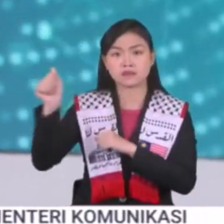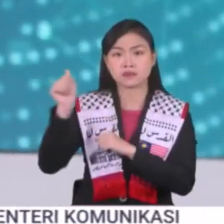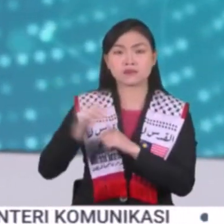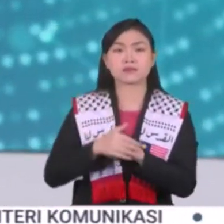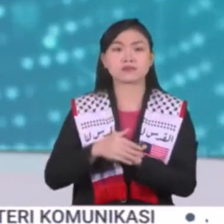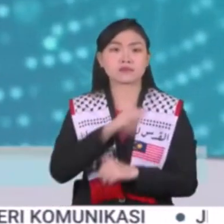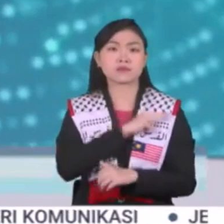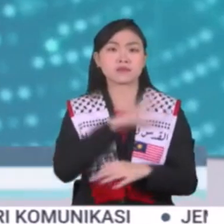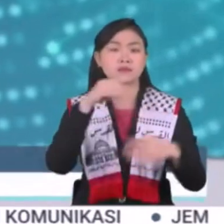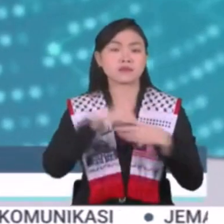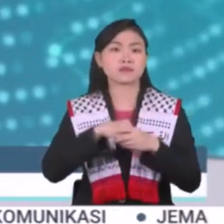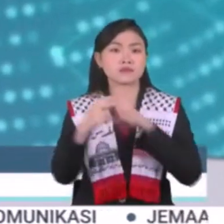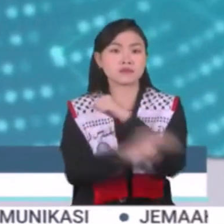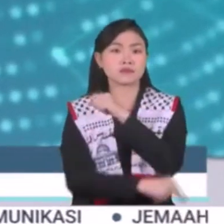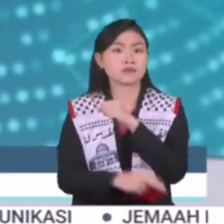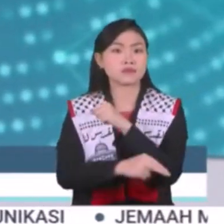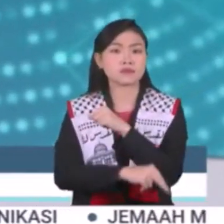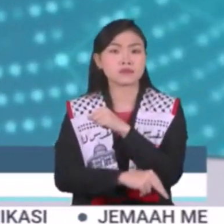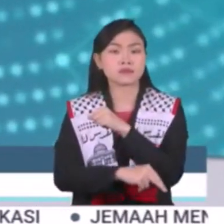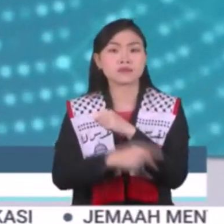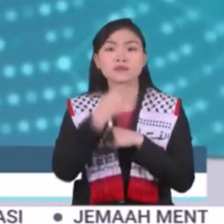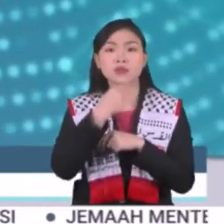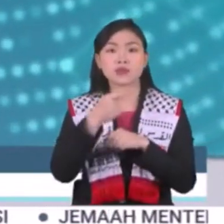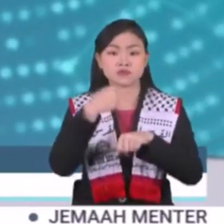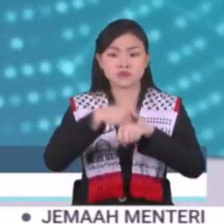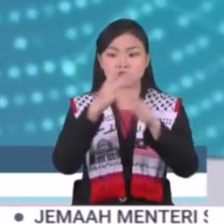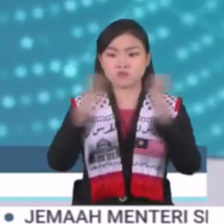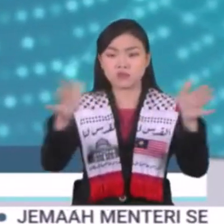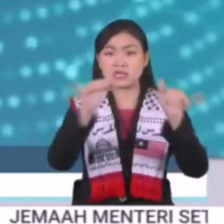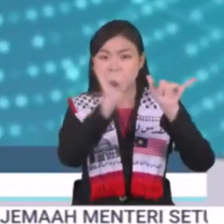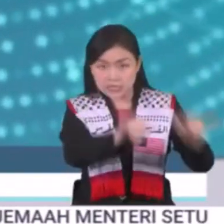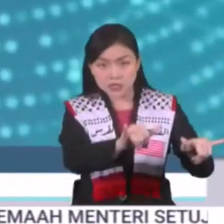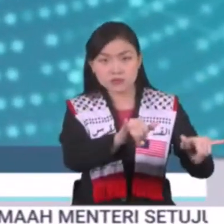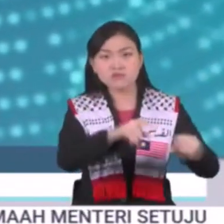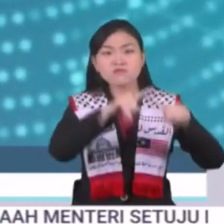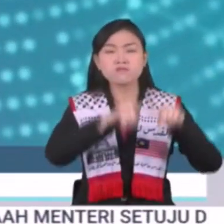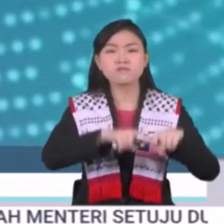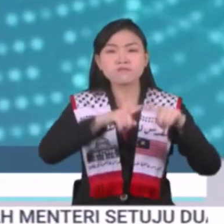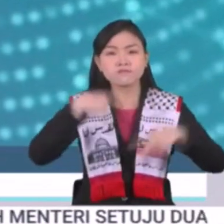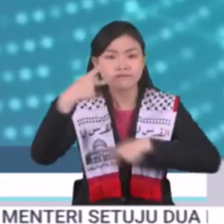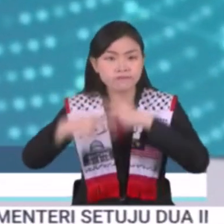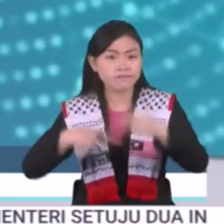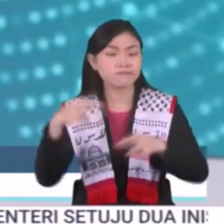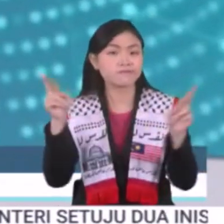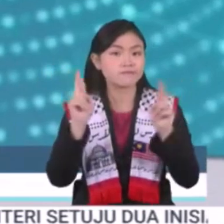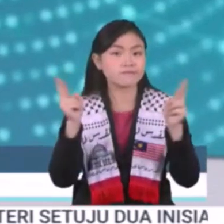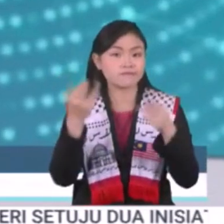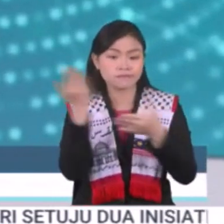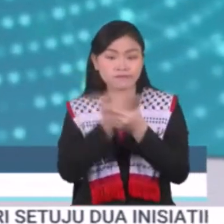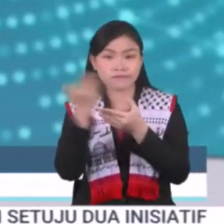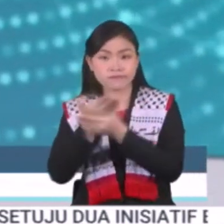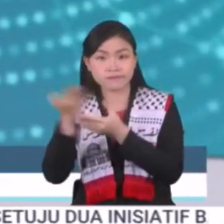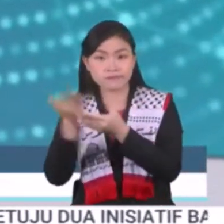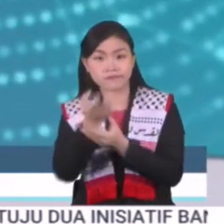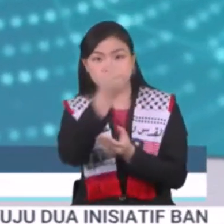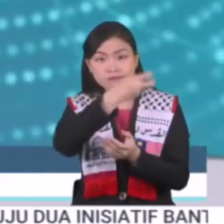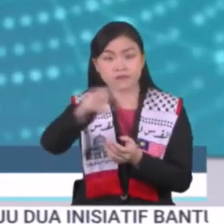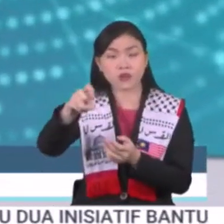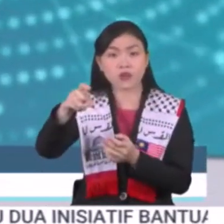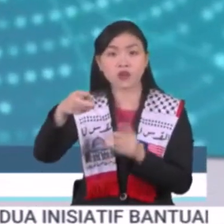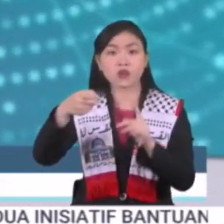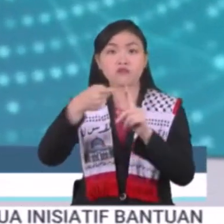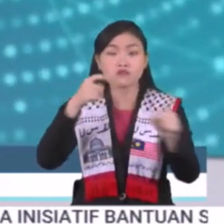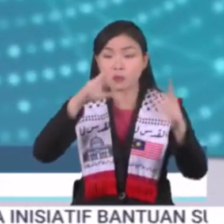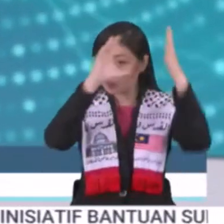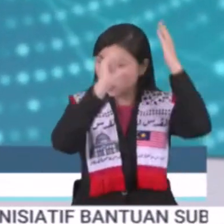Negeri, Datuk Seri Saifuddin Nasution Ismail, tempoh masa penempatan bergantung kepada proses penyediaan dokumen perjalanan